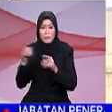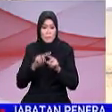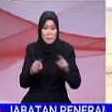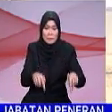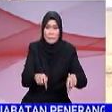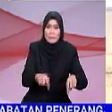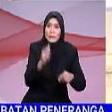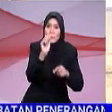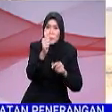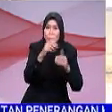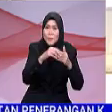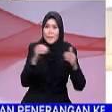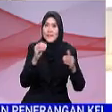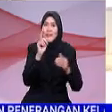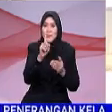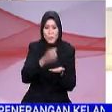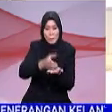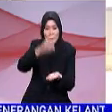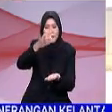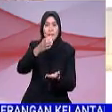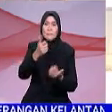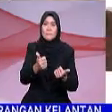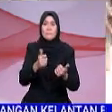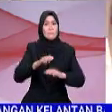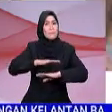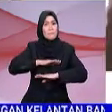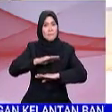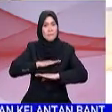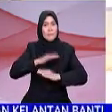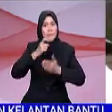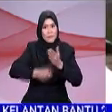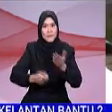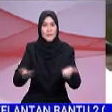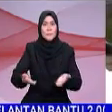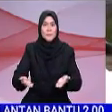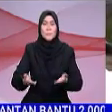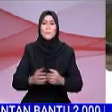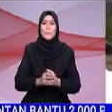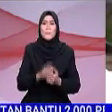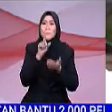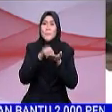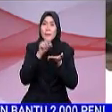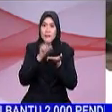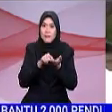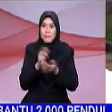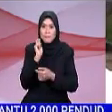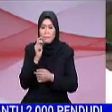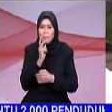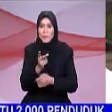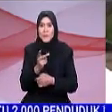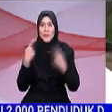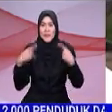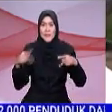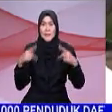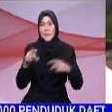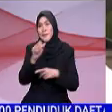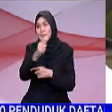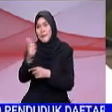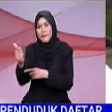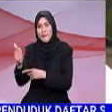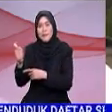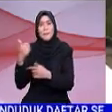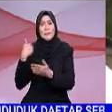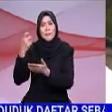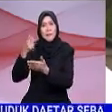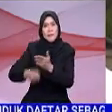hanya RM10 sebalang. Jadi amat berpuas hatilah dengan harga di sini. Macam ayam yang saya tengok tadi pada kedai-kedai yang lain ada